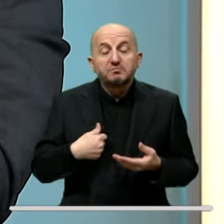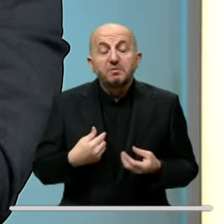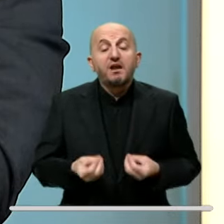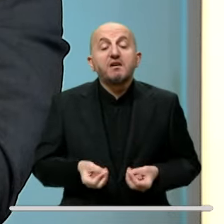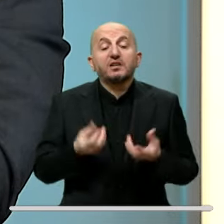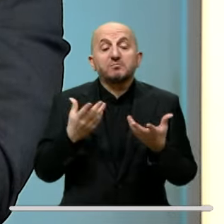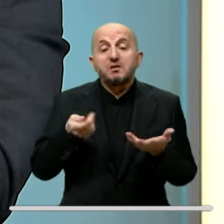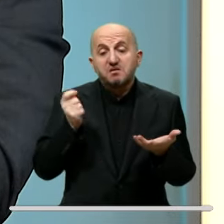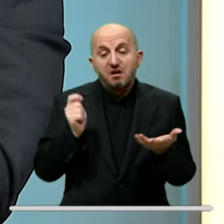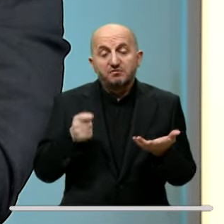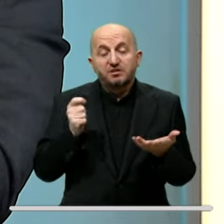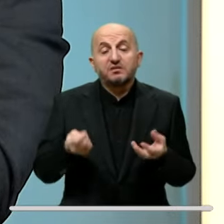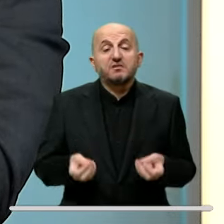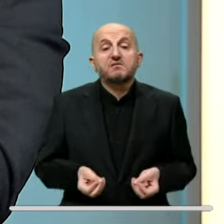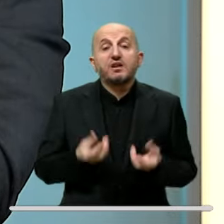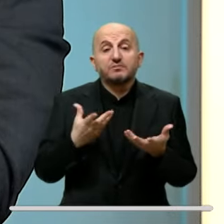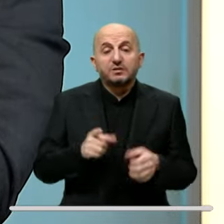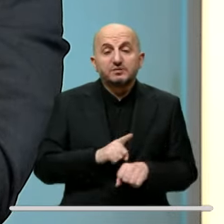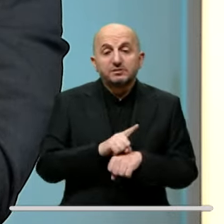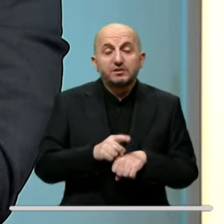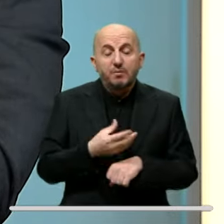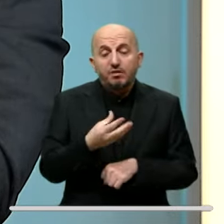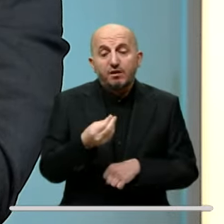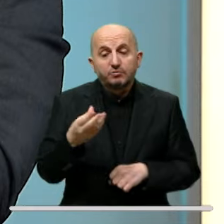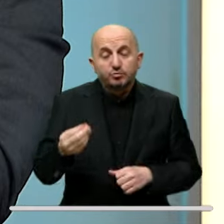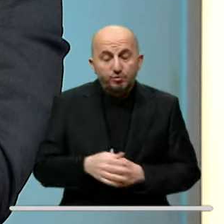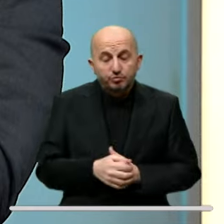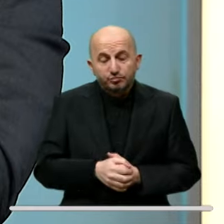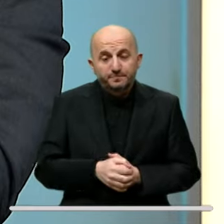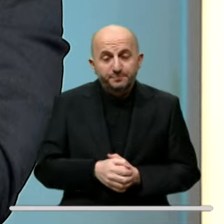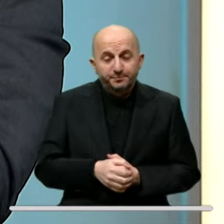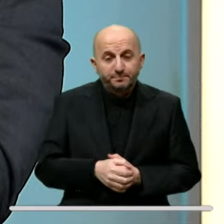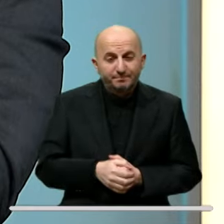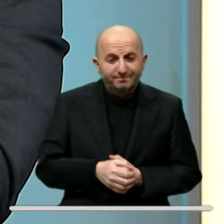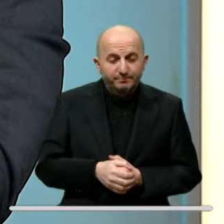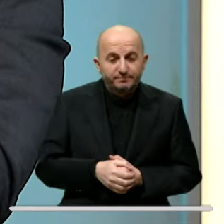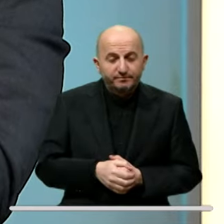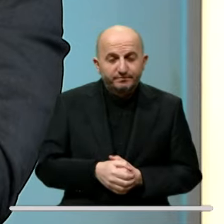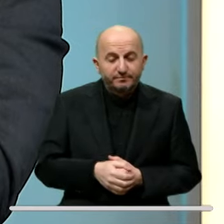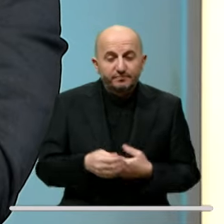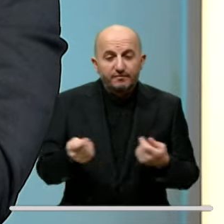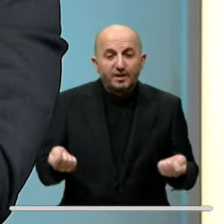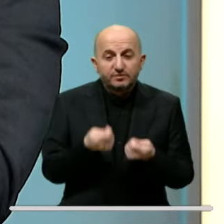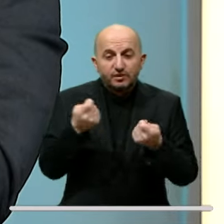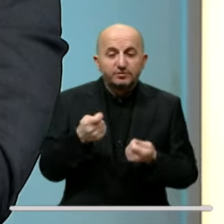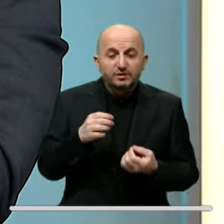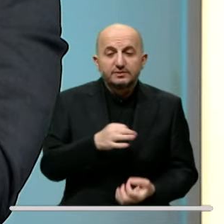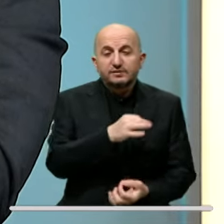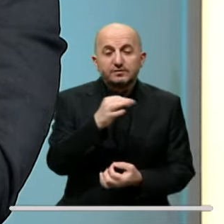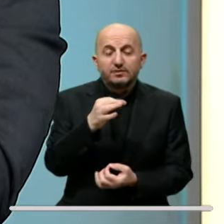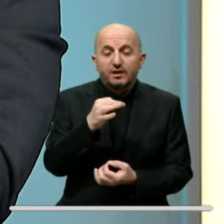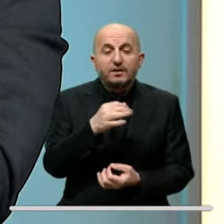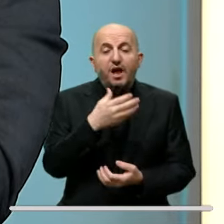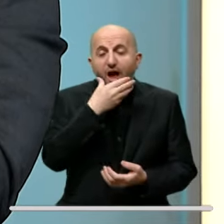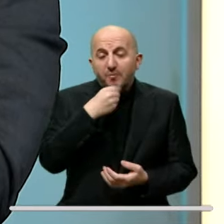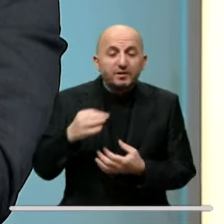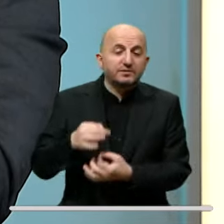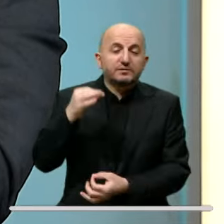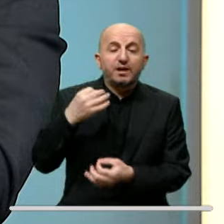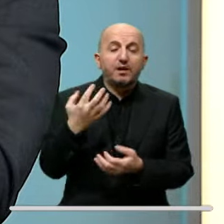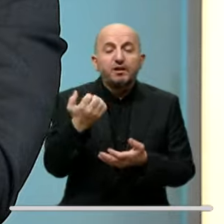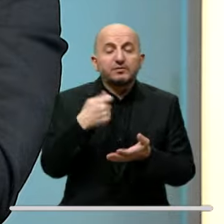yetmeyebilir. Gerçekten de yetmediği zamanlar çoktur. Çünkü yani çalışan insanla çalışmayan emekli insanın